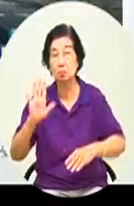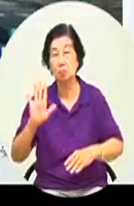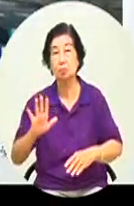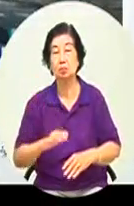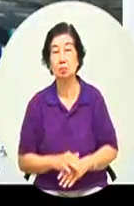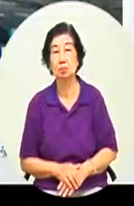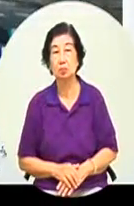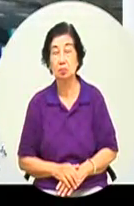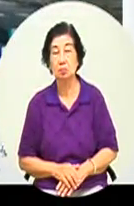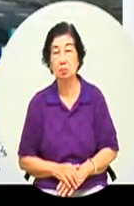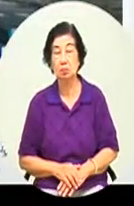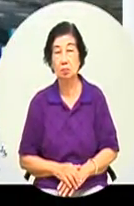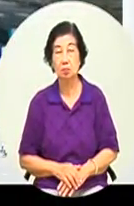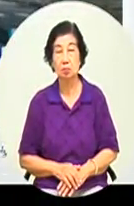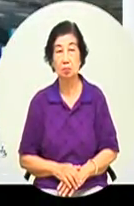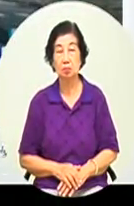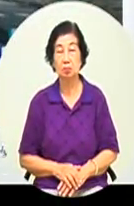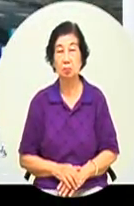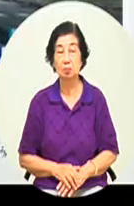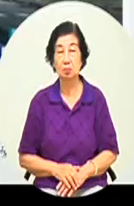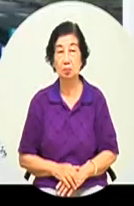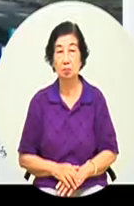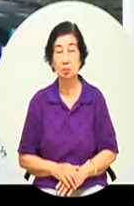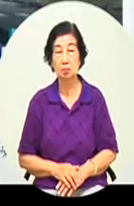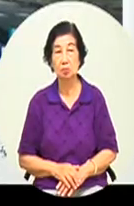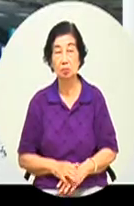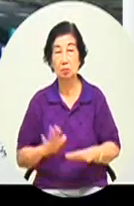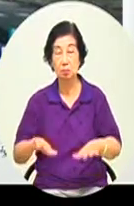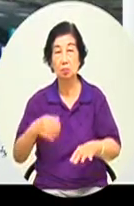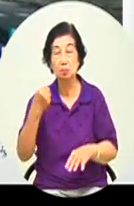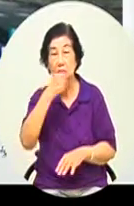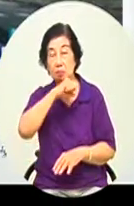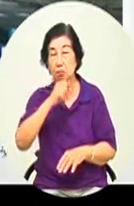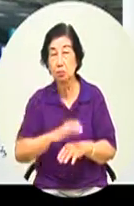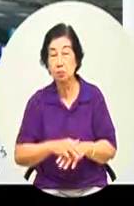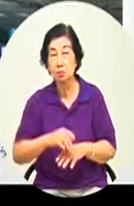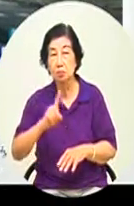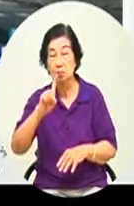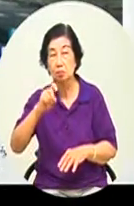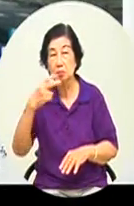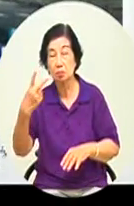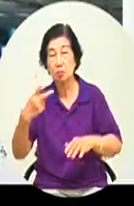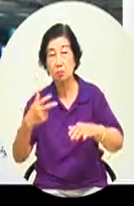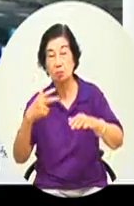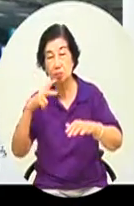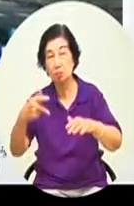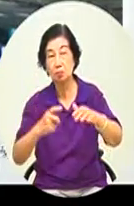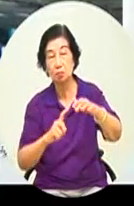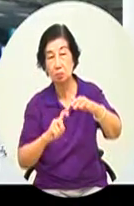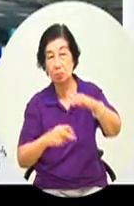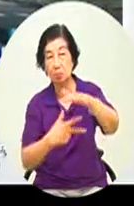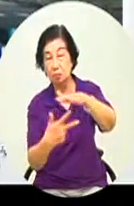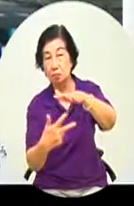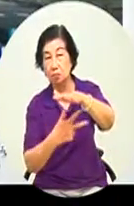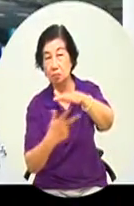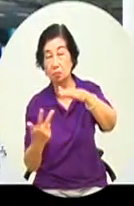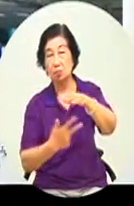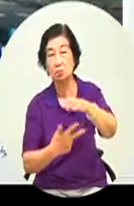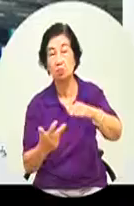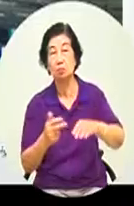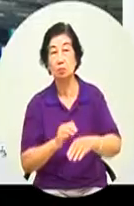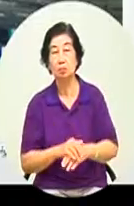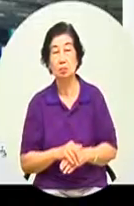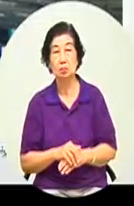那这一张图就是现有的台十七线，现有台十七线整个。台十七